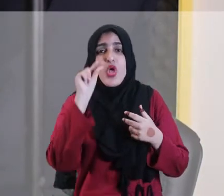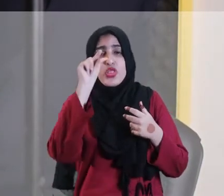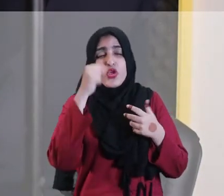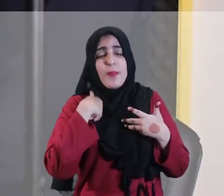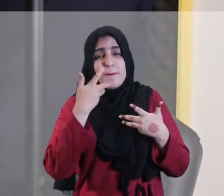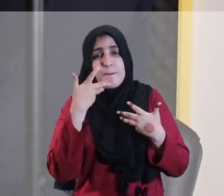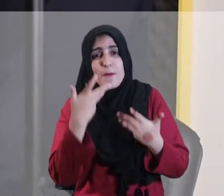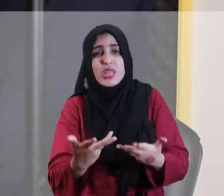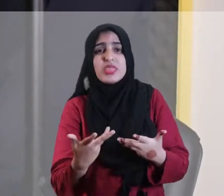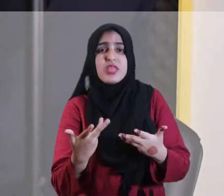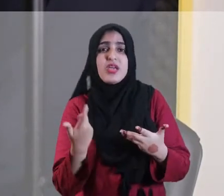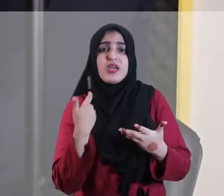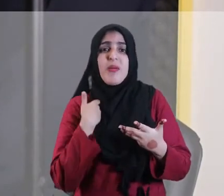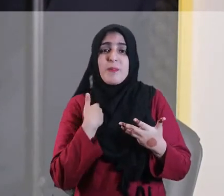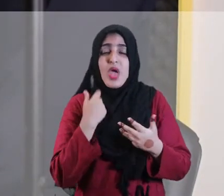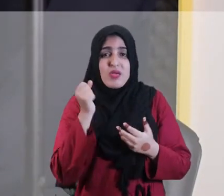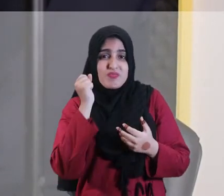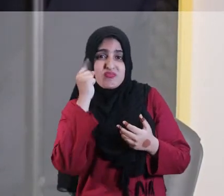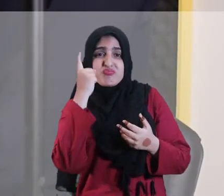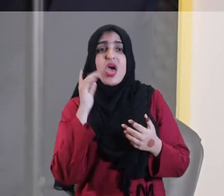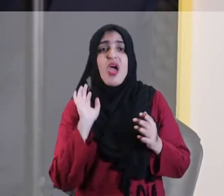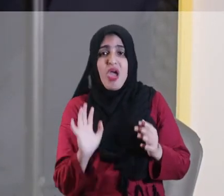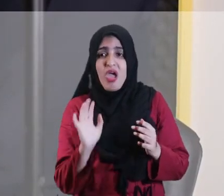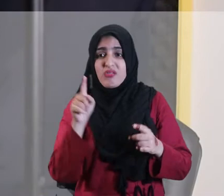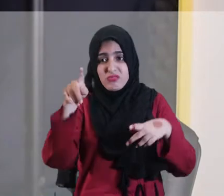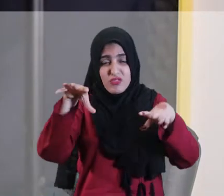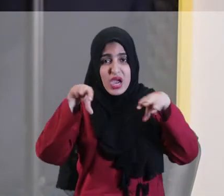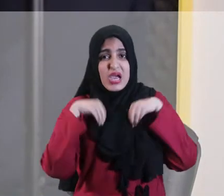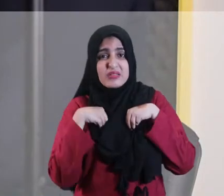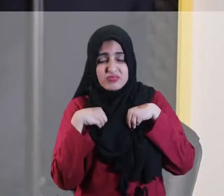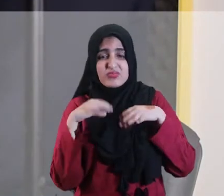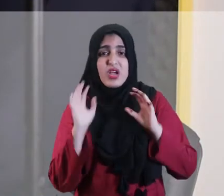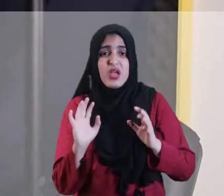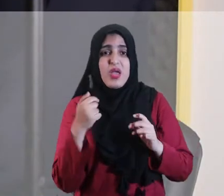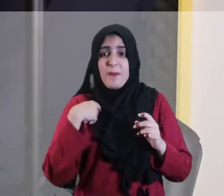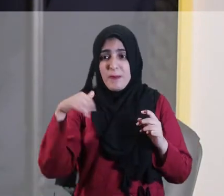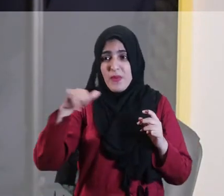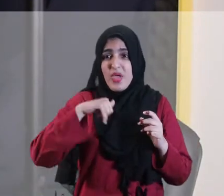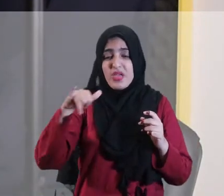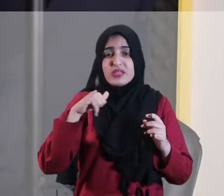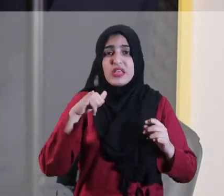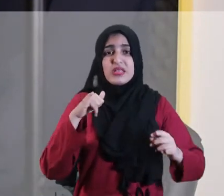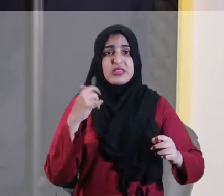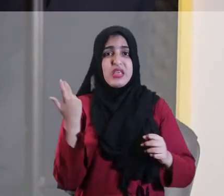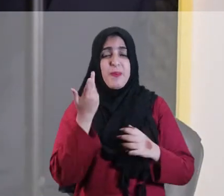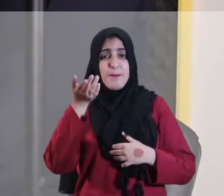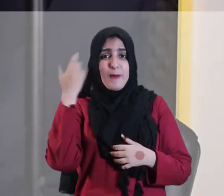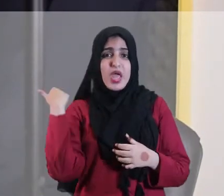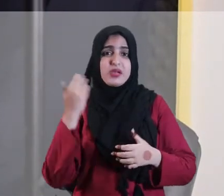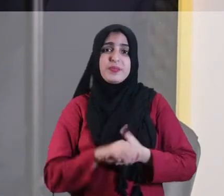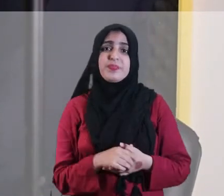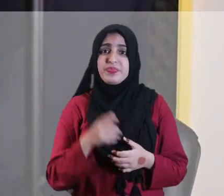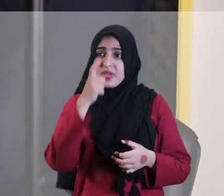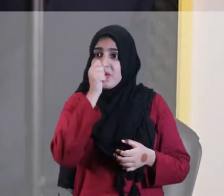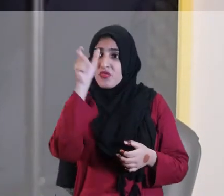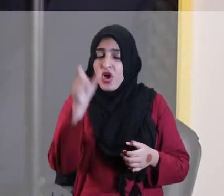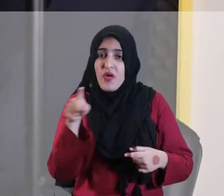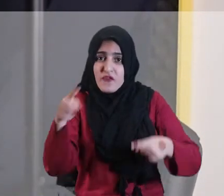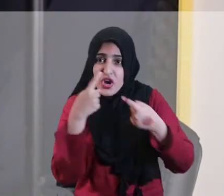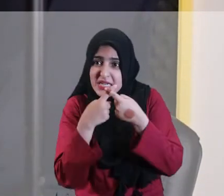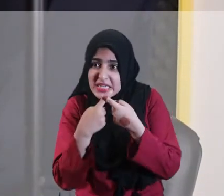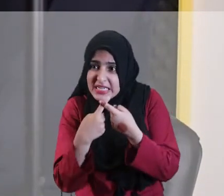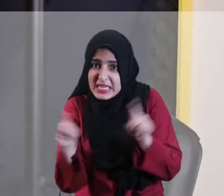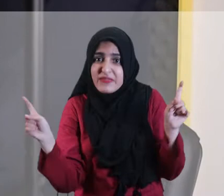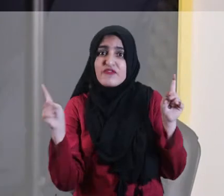वजह से मैंने बोला था कि जो इंसान थोड़े से डिफरेंट है